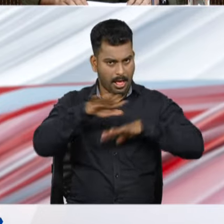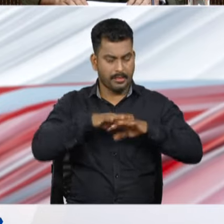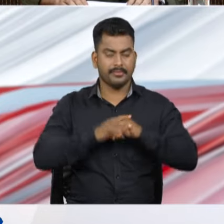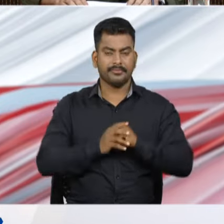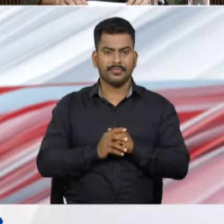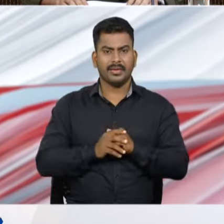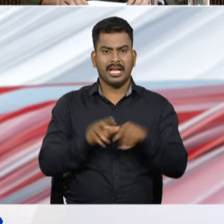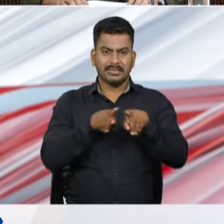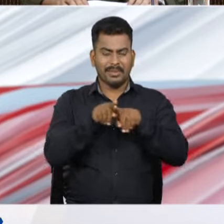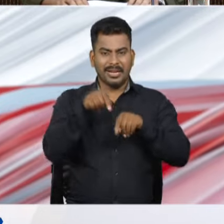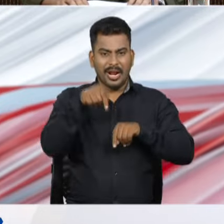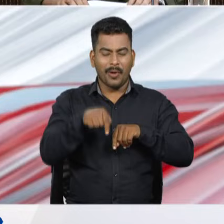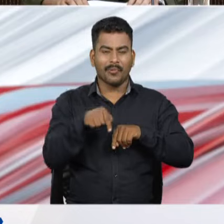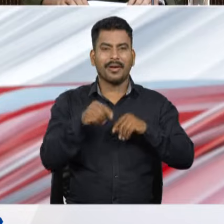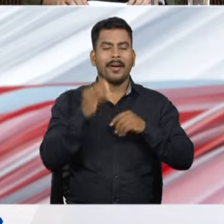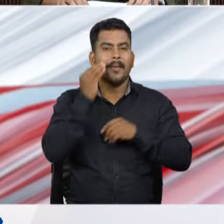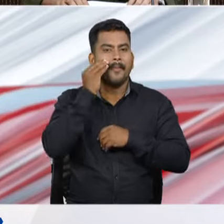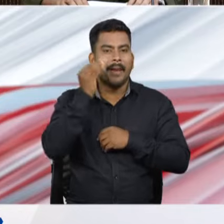അതായത്